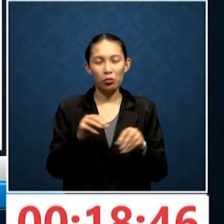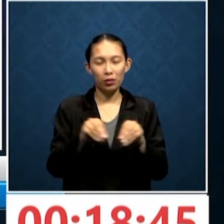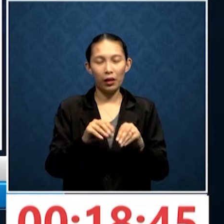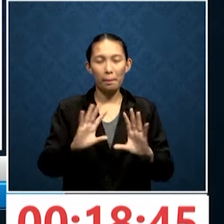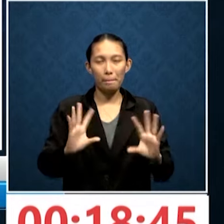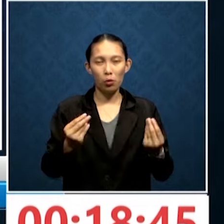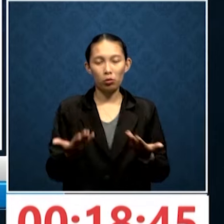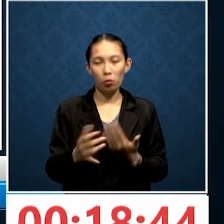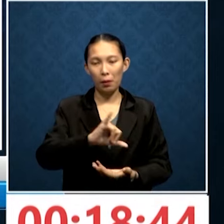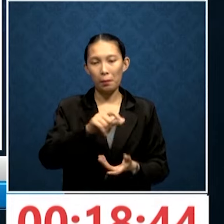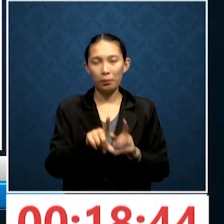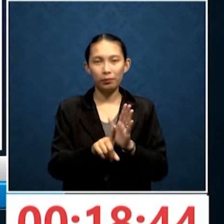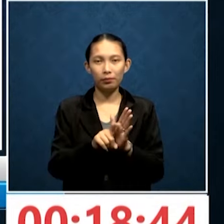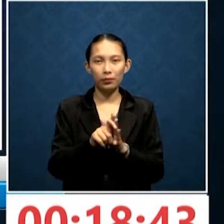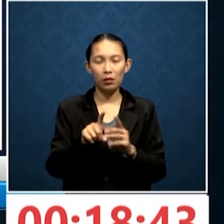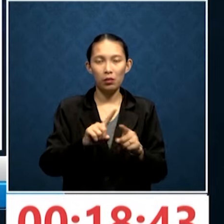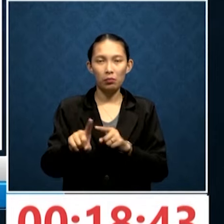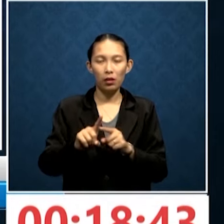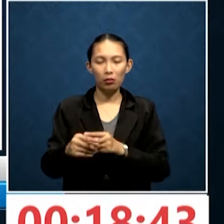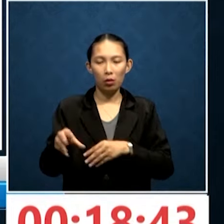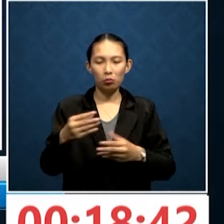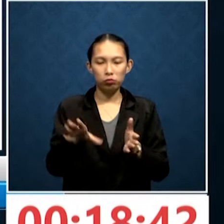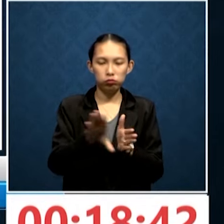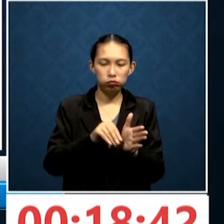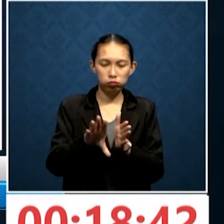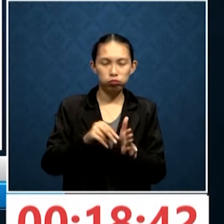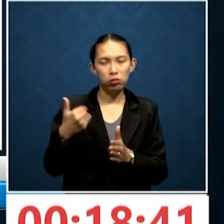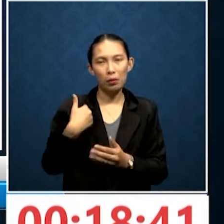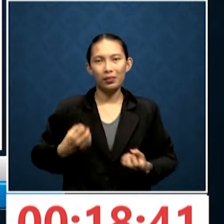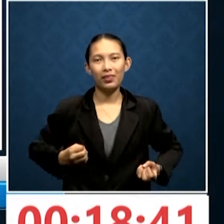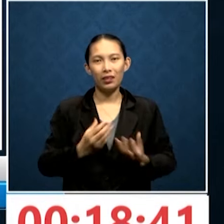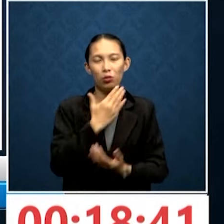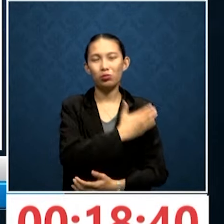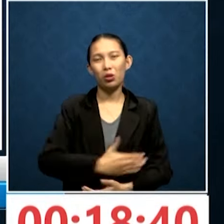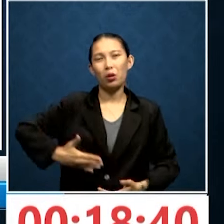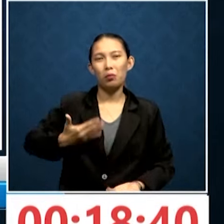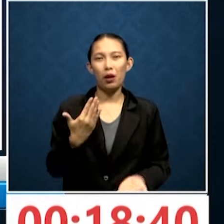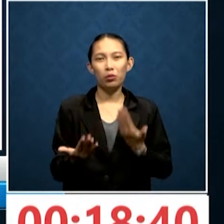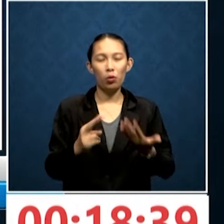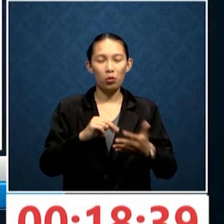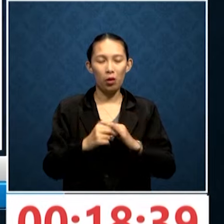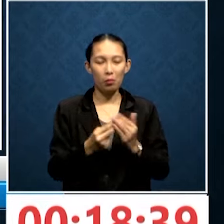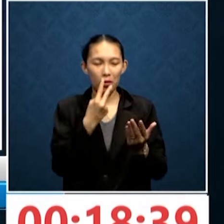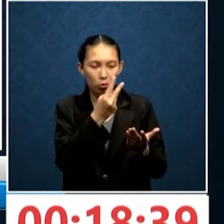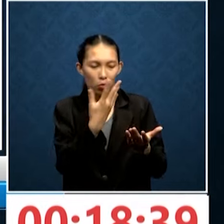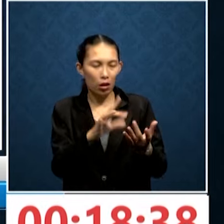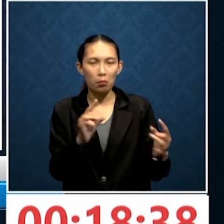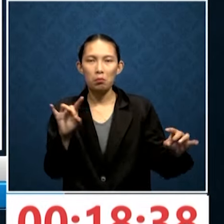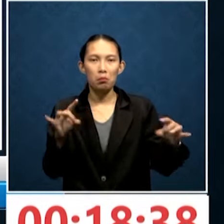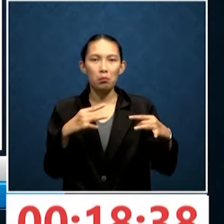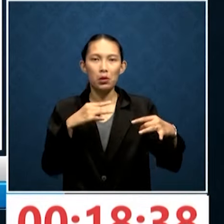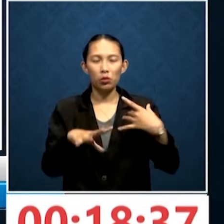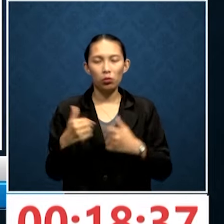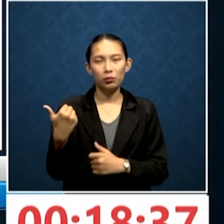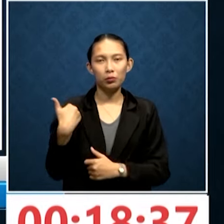เปื้อนที่อาจเป็นอันตรายต่อสุขภาพหรือใช้ไม่ได้จริงที่เราเรียกว่าไม่ตรงปกปัญหาต่อม